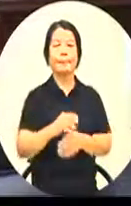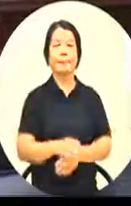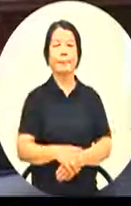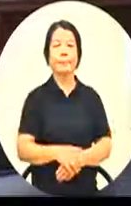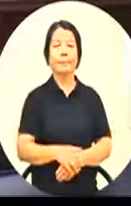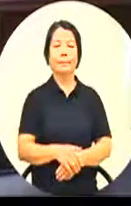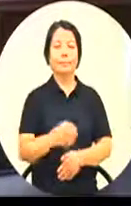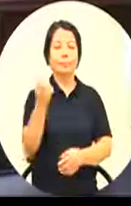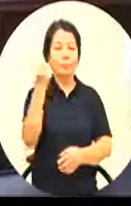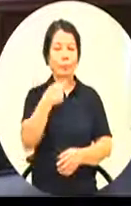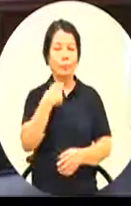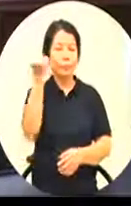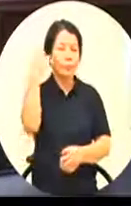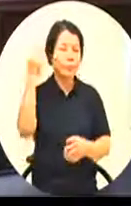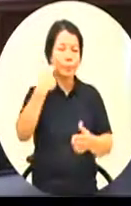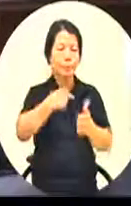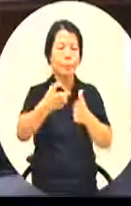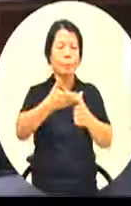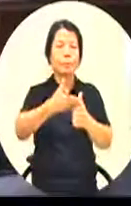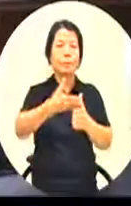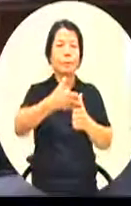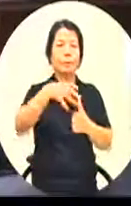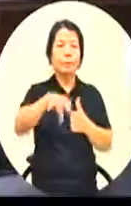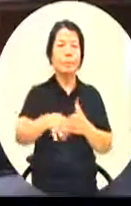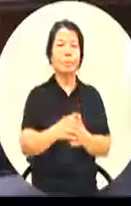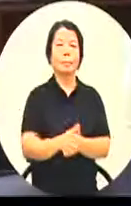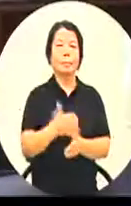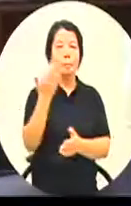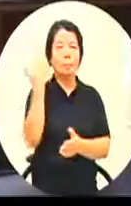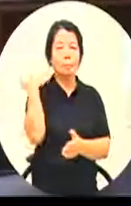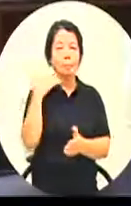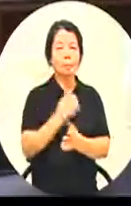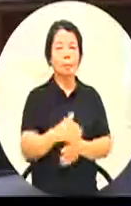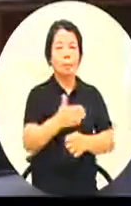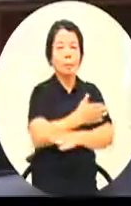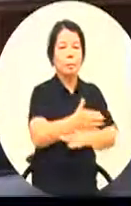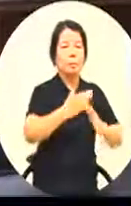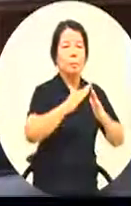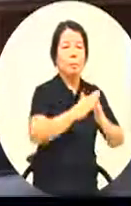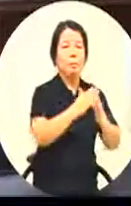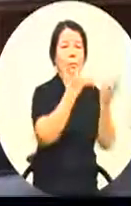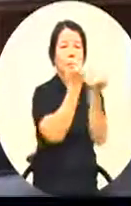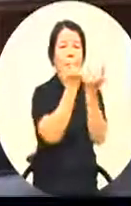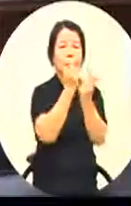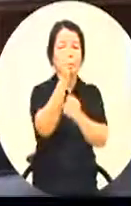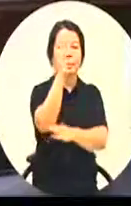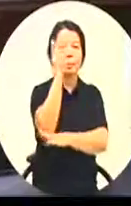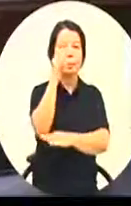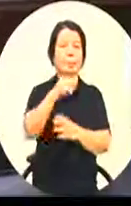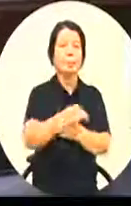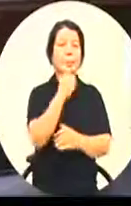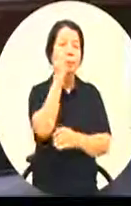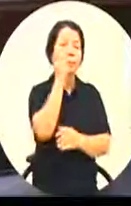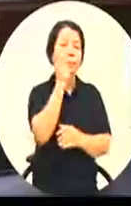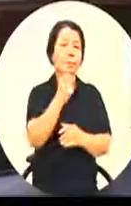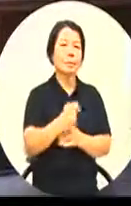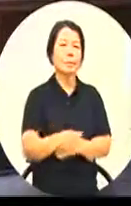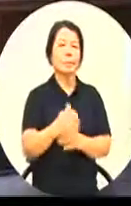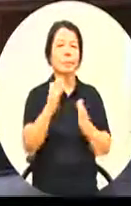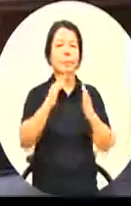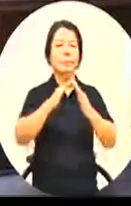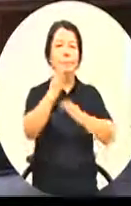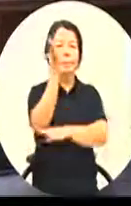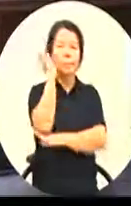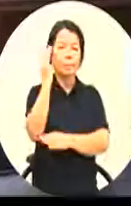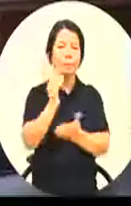我听说以前教育局高雄市政府教育局也有跟其他县市，比如台北市政府或台南市政府去做一个